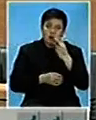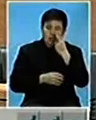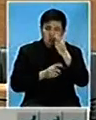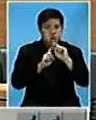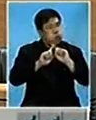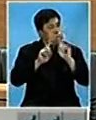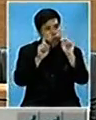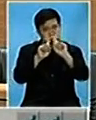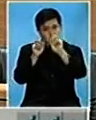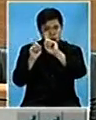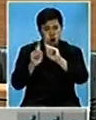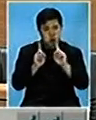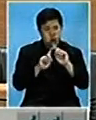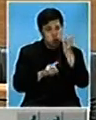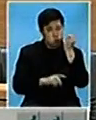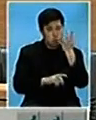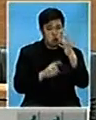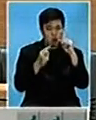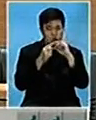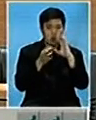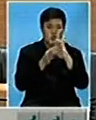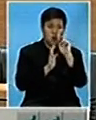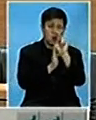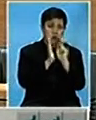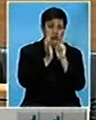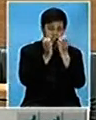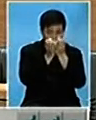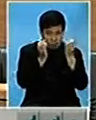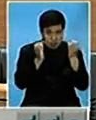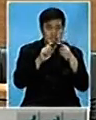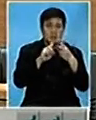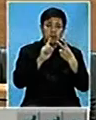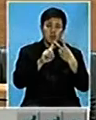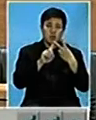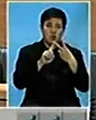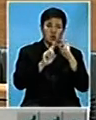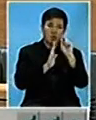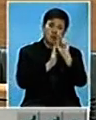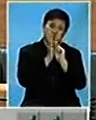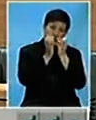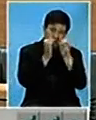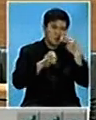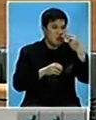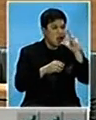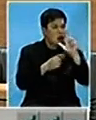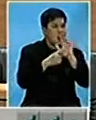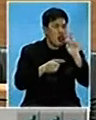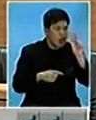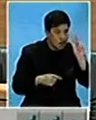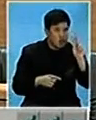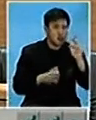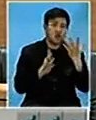กันมากในเรื่องของหลักรัฐธรรมนูญในเรื่องของกฎหมายรัฐธรรมนูญในเรื่องของ